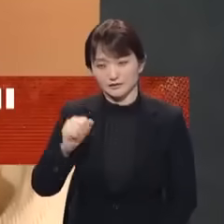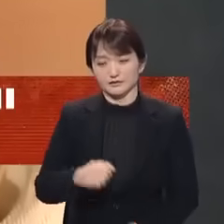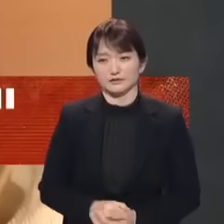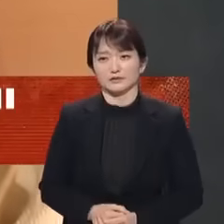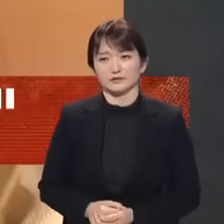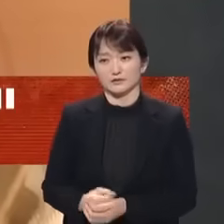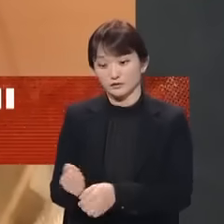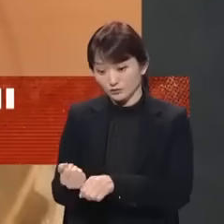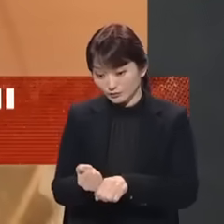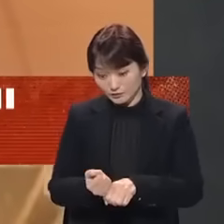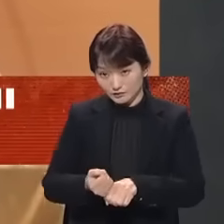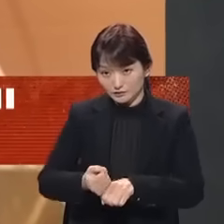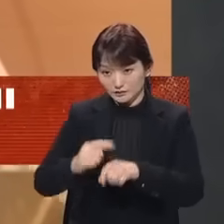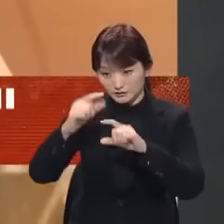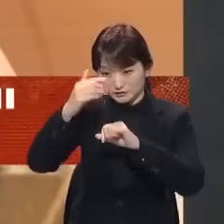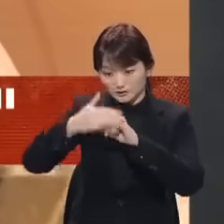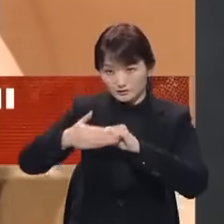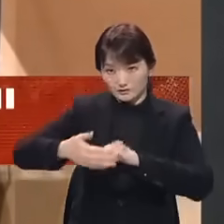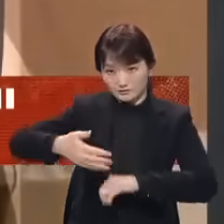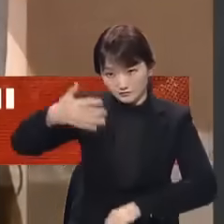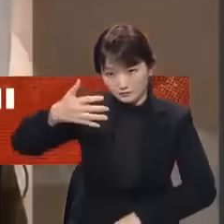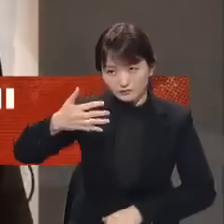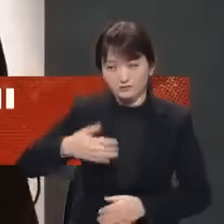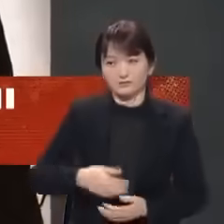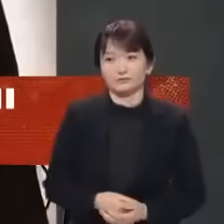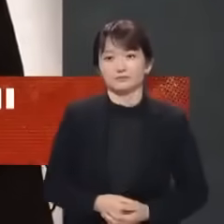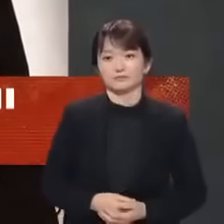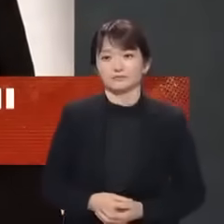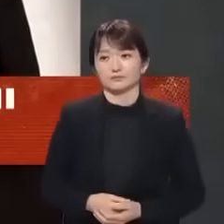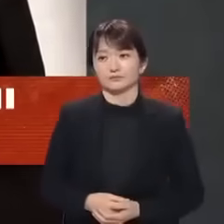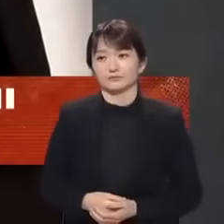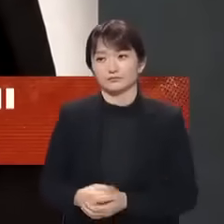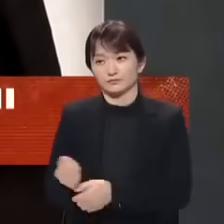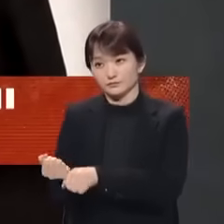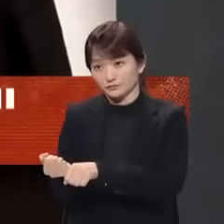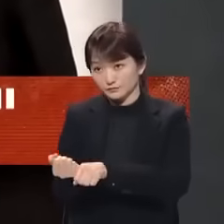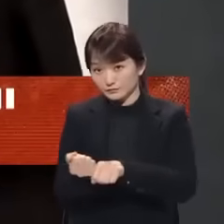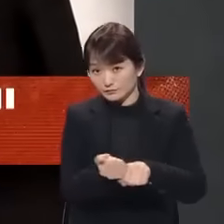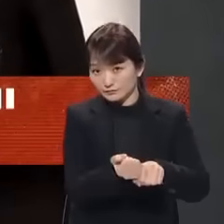영상을 올렸다라고 하는데 사실 골프가 이